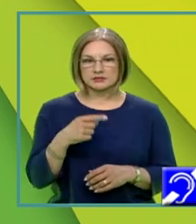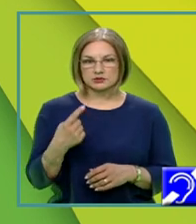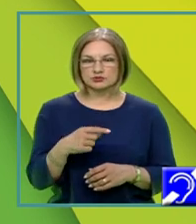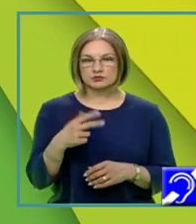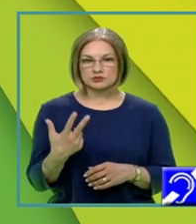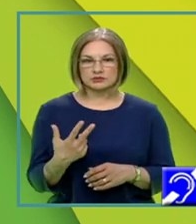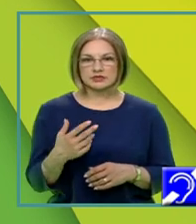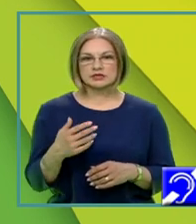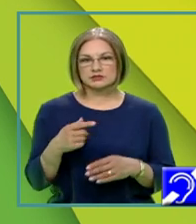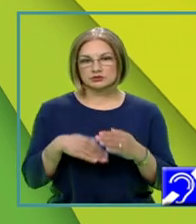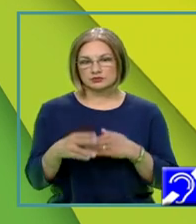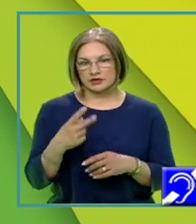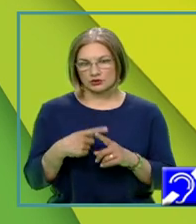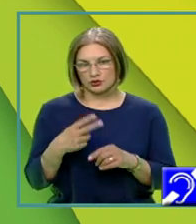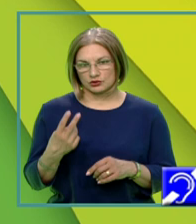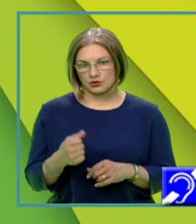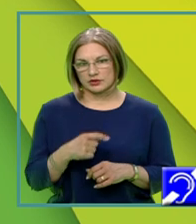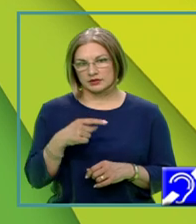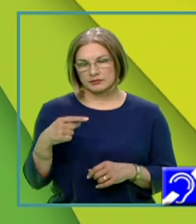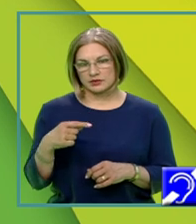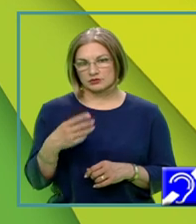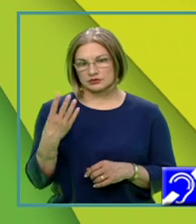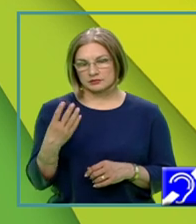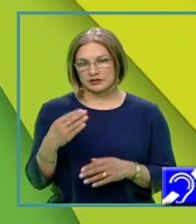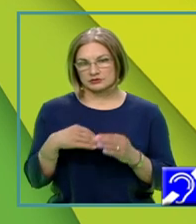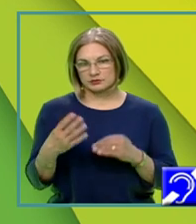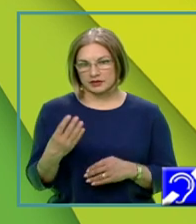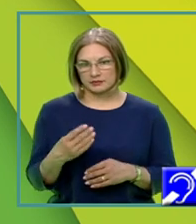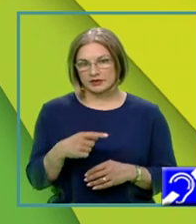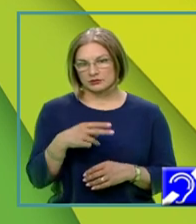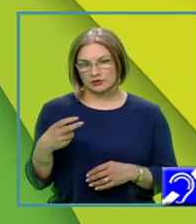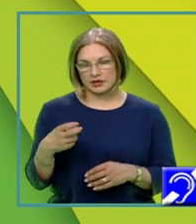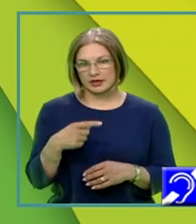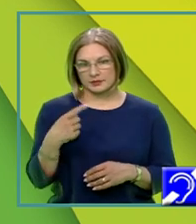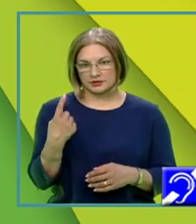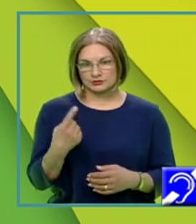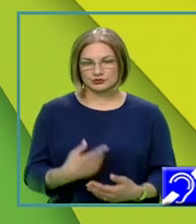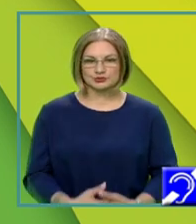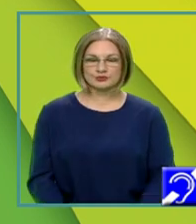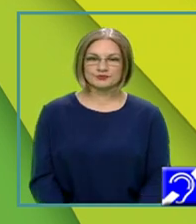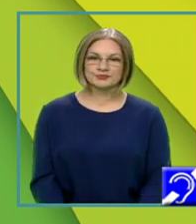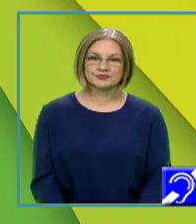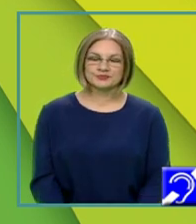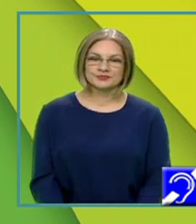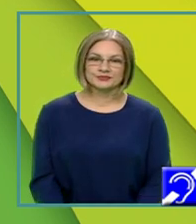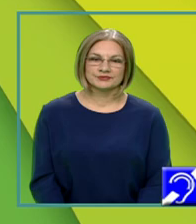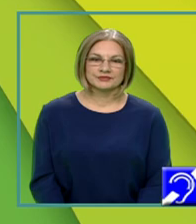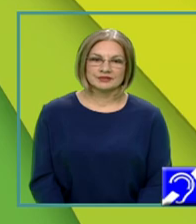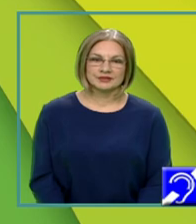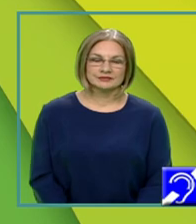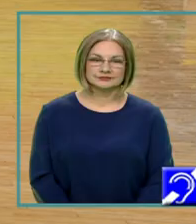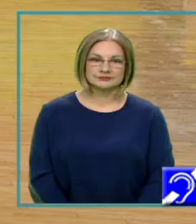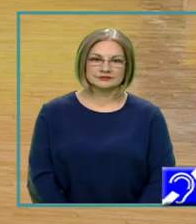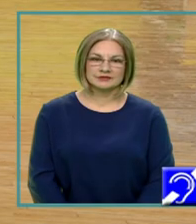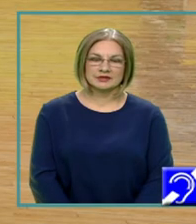3 supra 2 ori 2 minus 4 este de minus 1 minus 3 supra 4 care dacă simplificăm cu patru o să ne dea